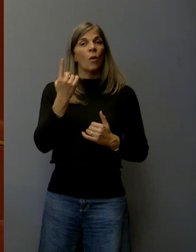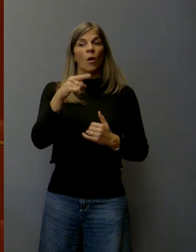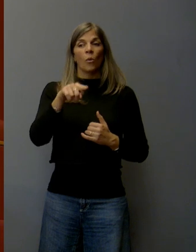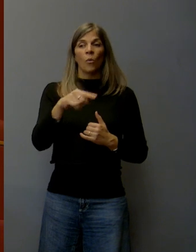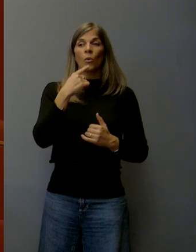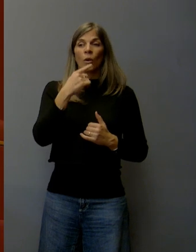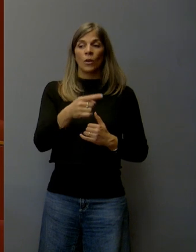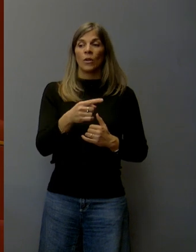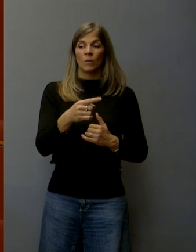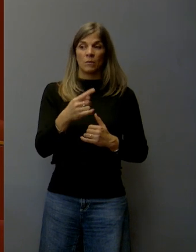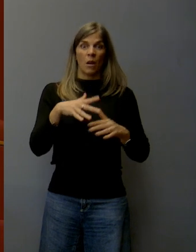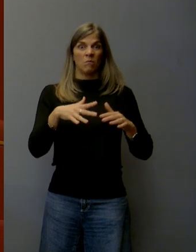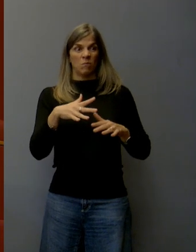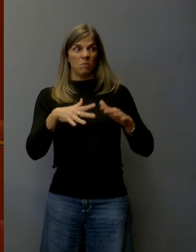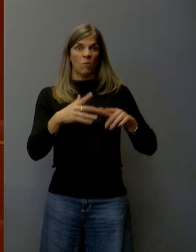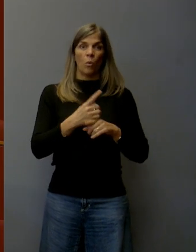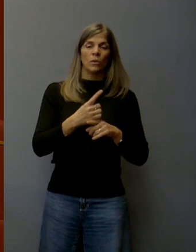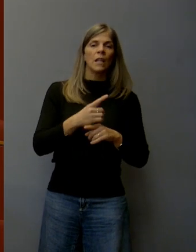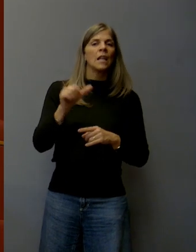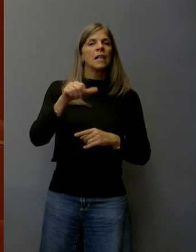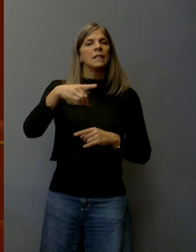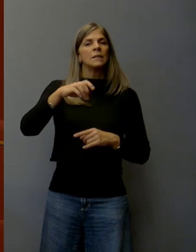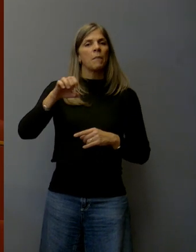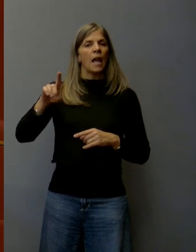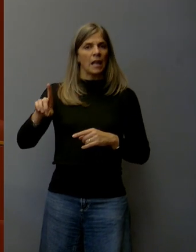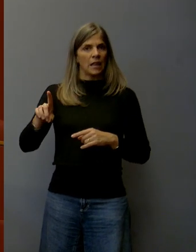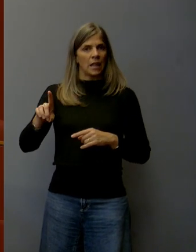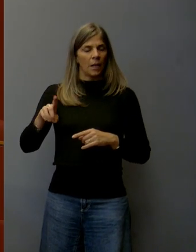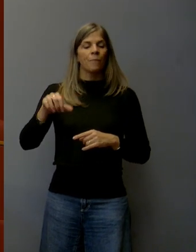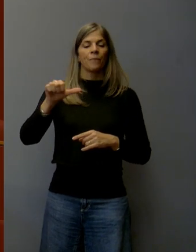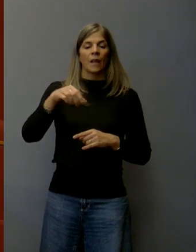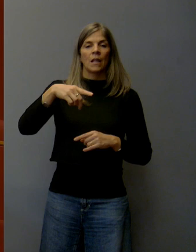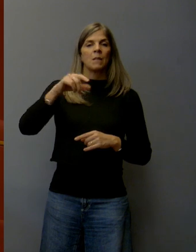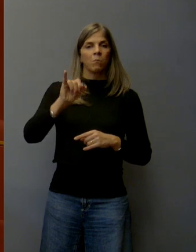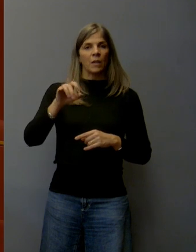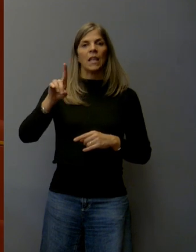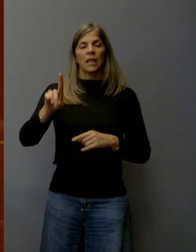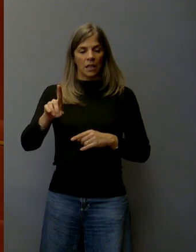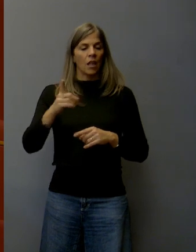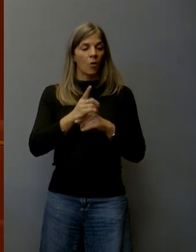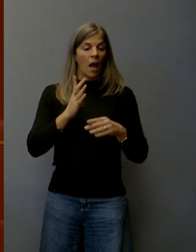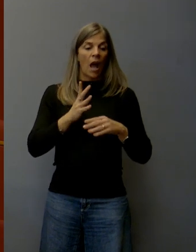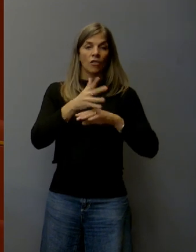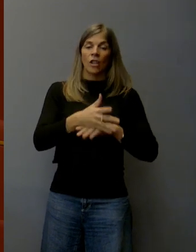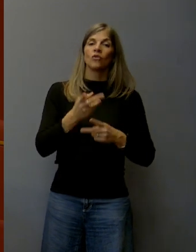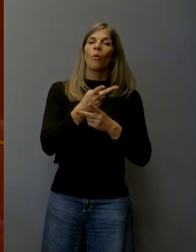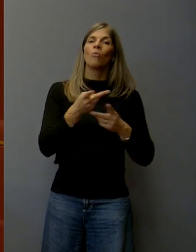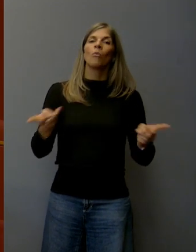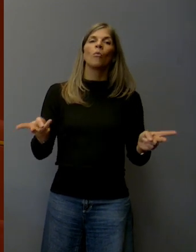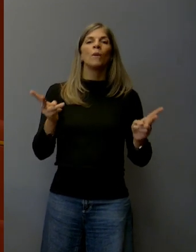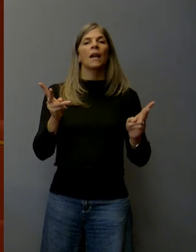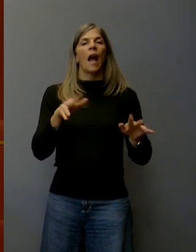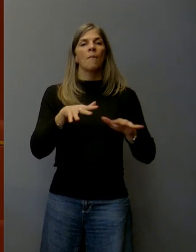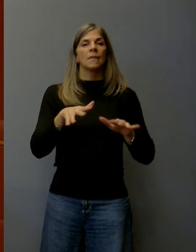penso allo Speed come strumento per poter accedere alla pubblica I servizi alla pubblica amministrazione posso anche fare